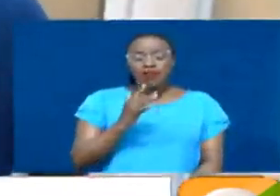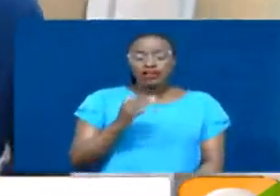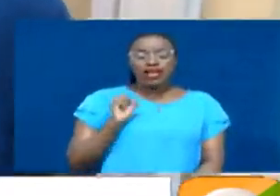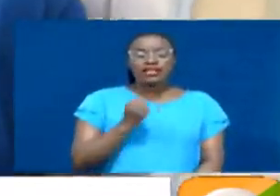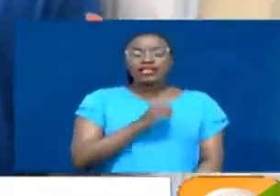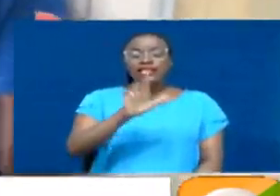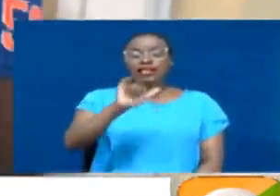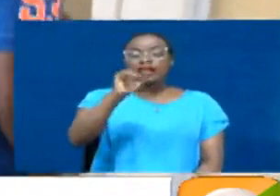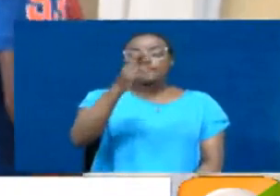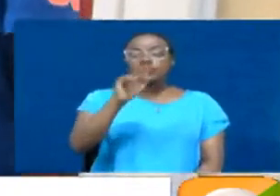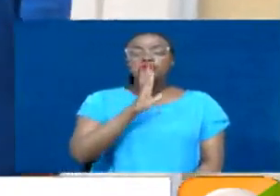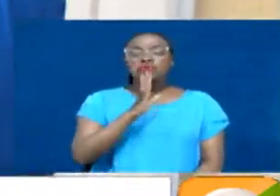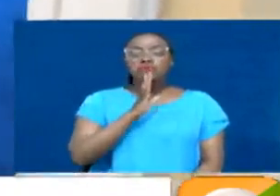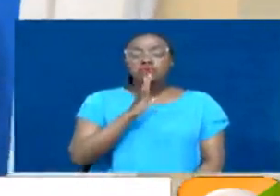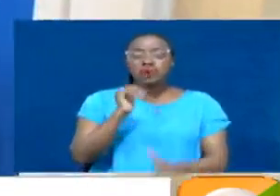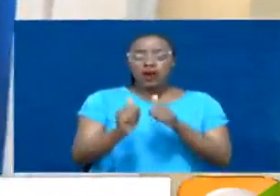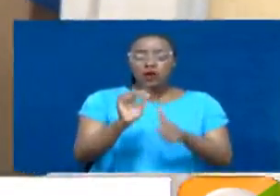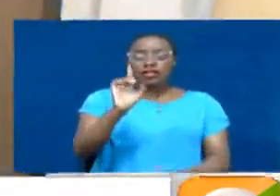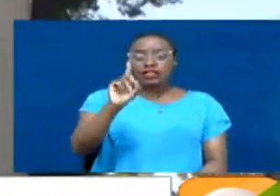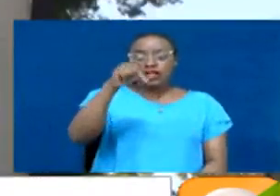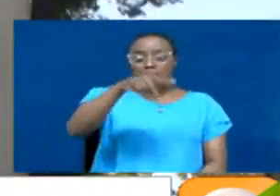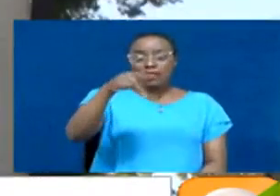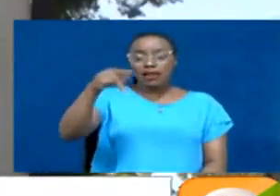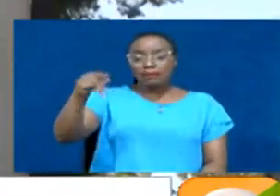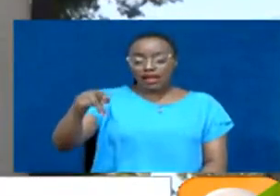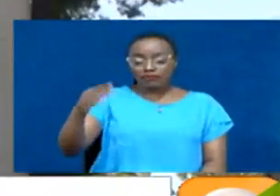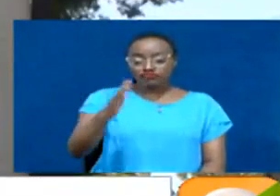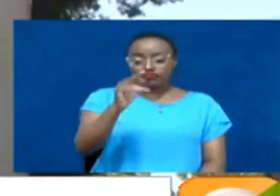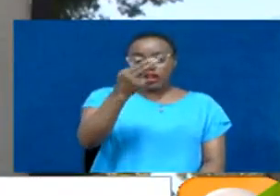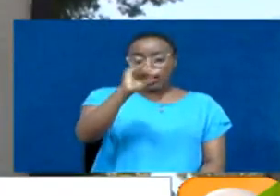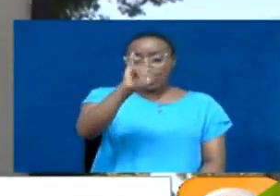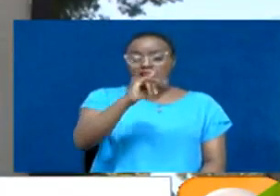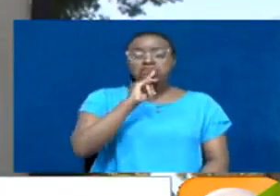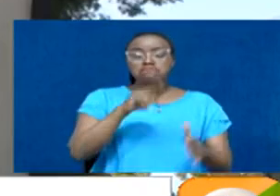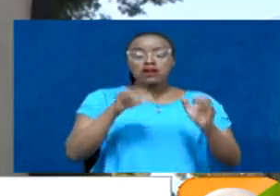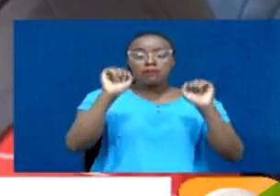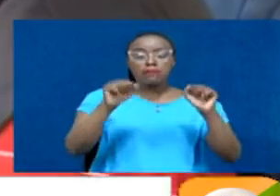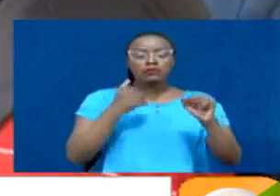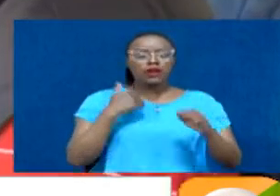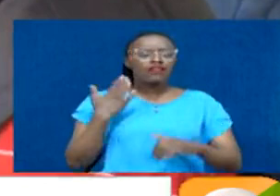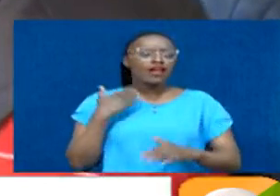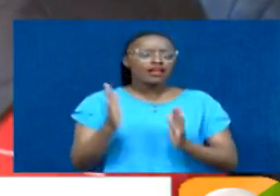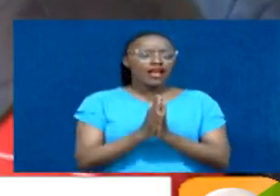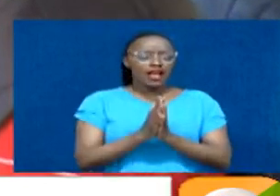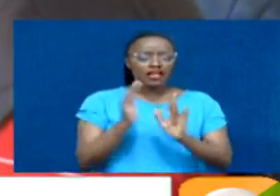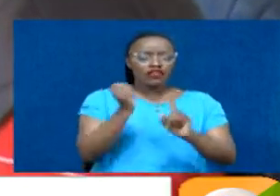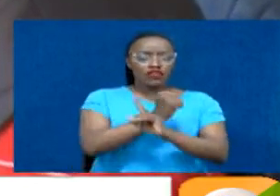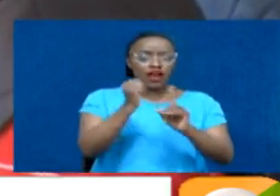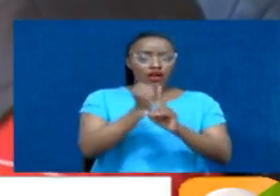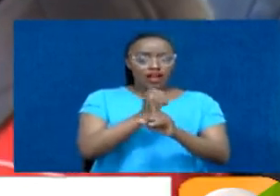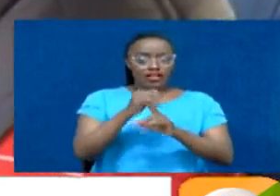Linturi anakashifiwa kwa matamshi ambayo mkurugenzi wa mashtaka Nurdin Haji anasema huenda yakaleta chuki na uhasama